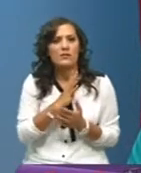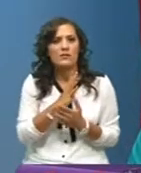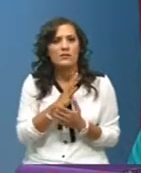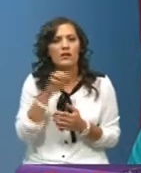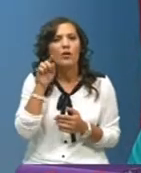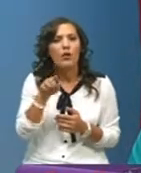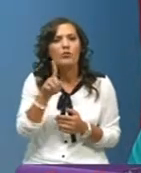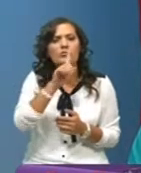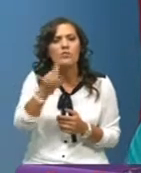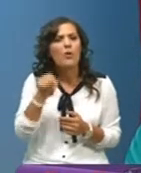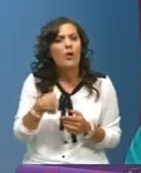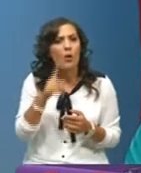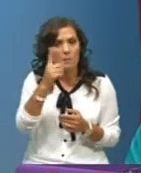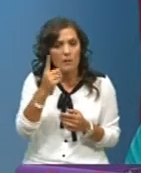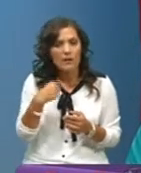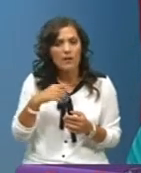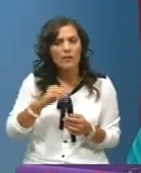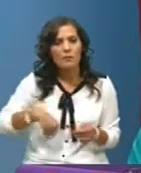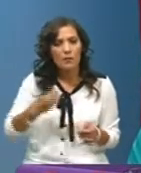onu söyle